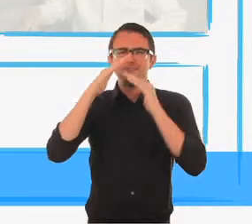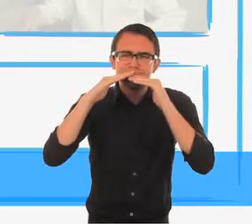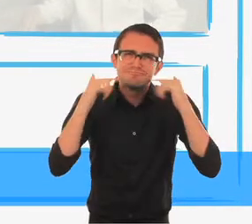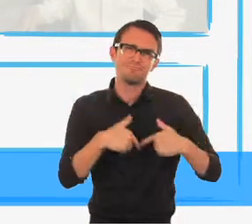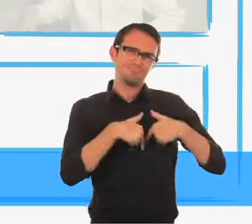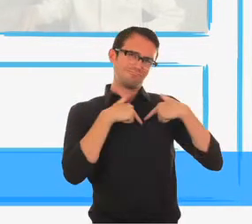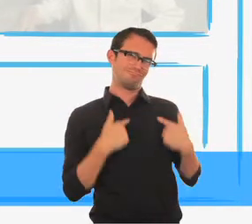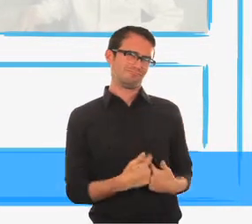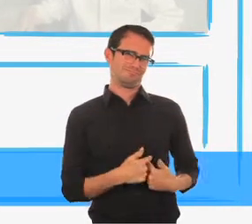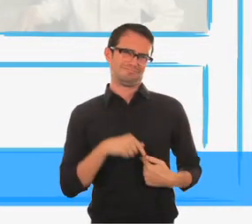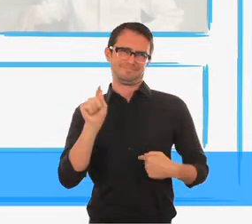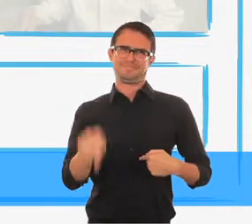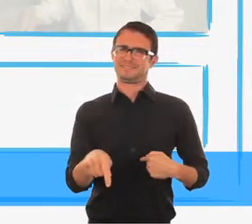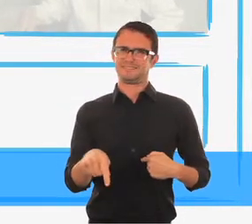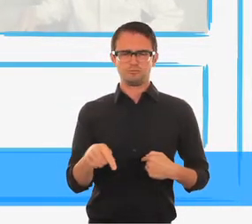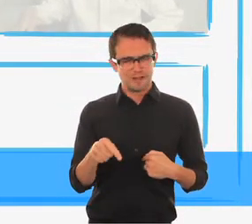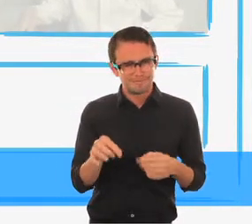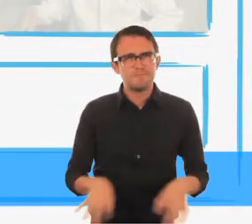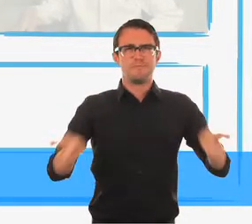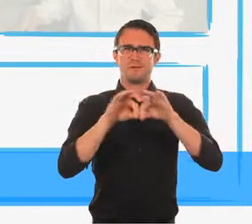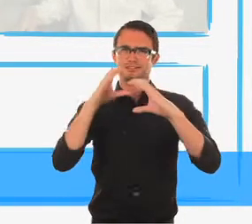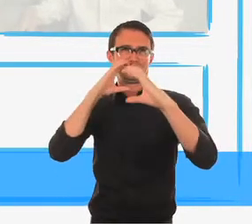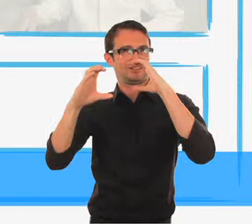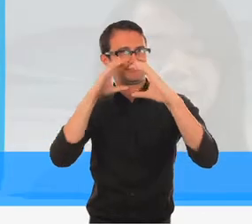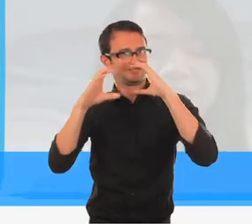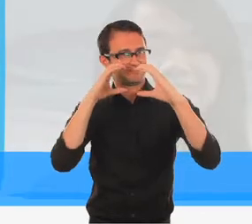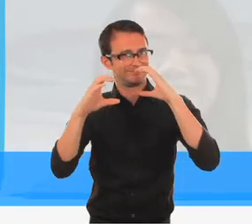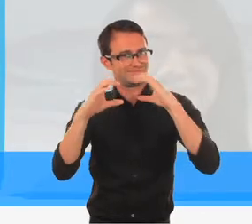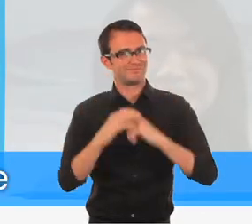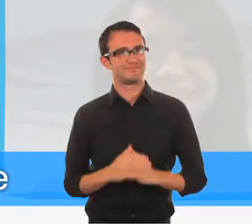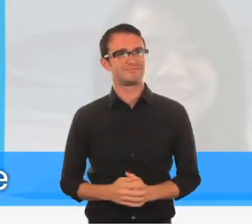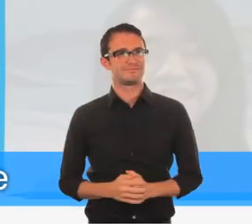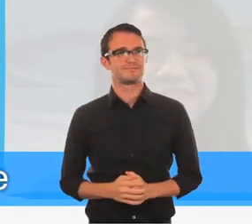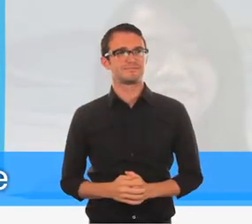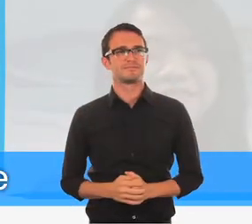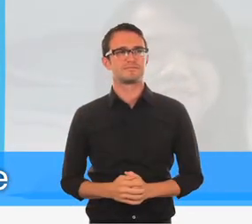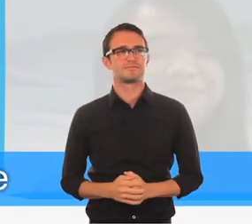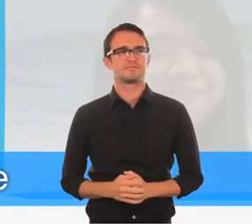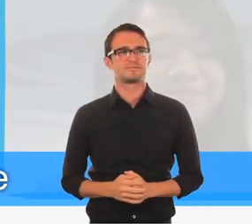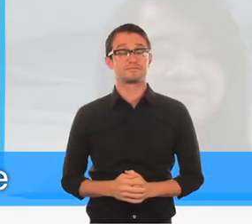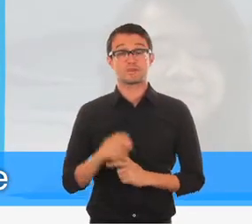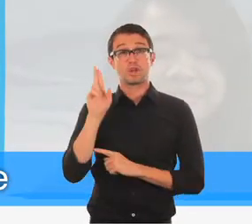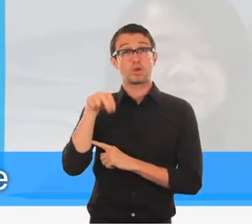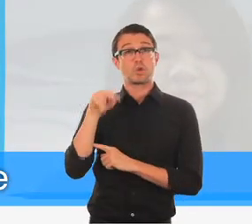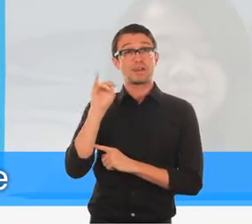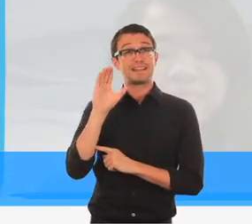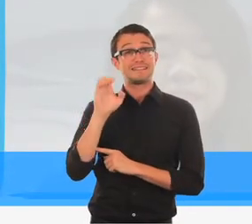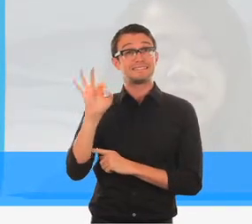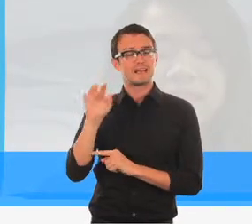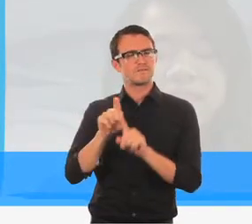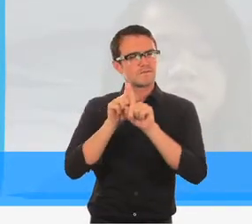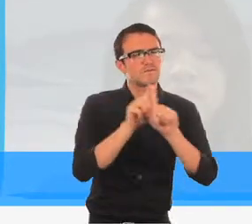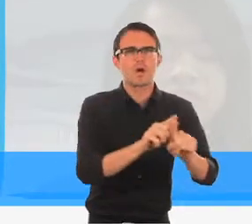faut pour établir un contact gratifiant pour chacun de nous. L'UNICEF applique la norme internationale qui